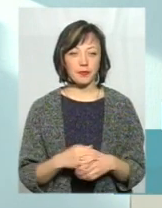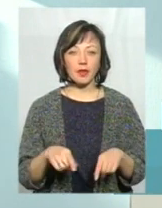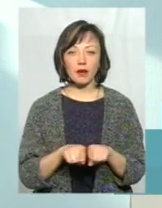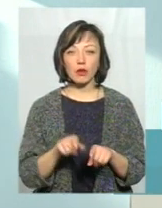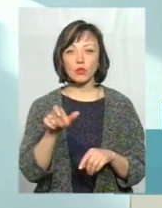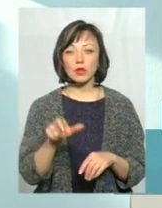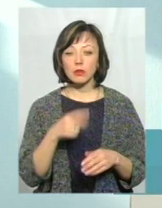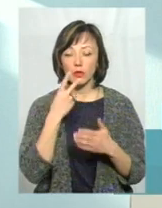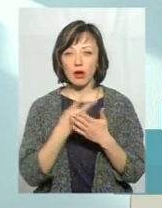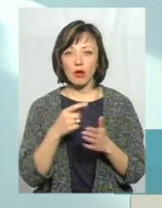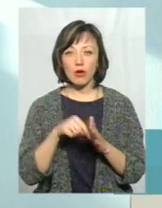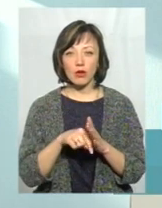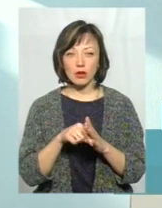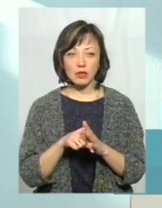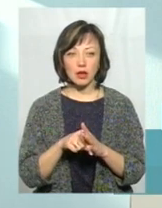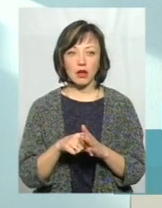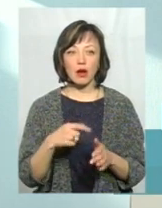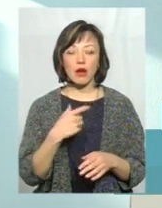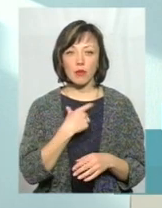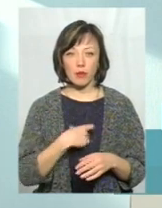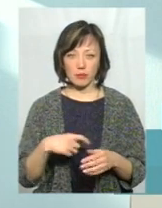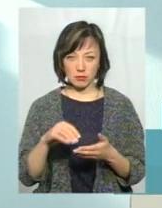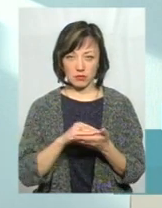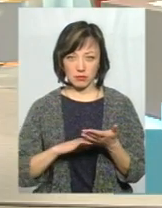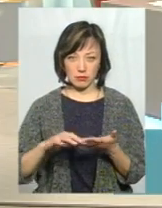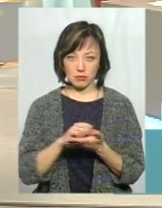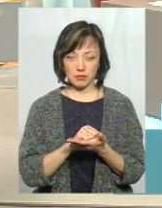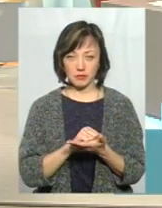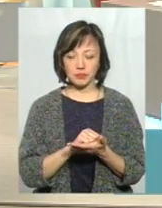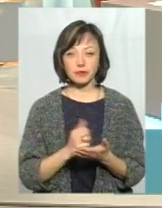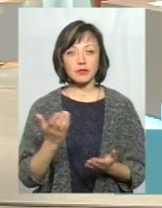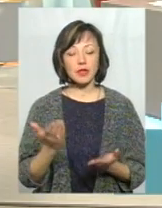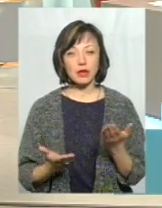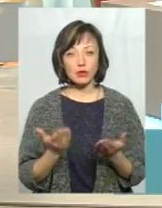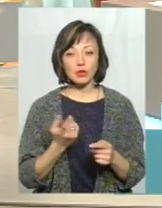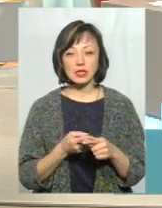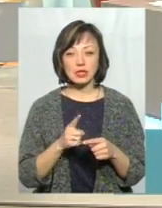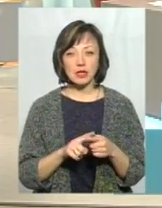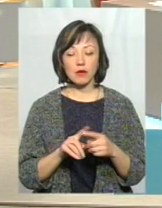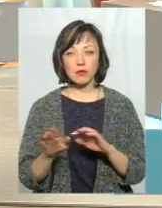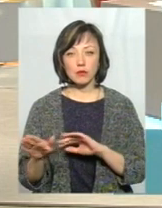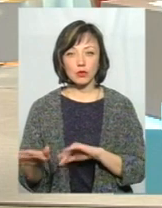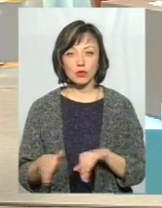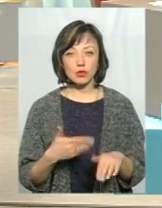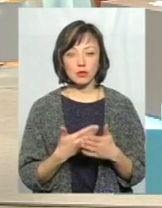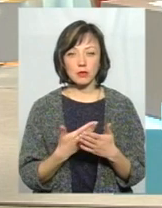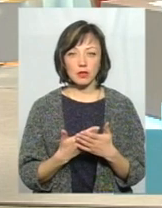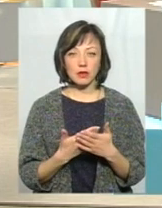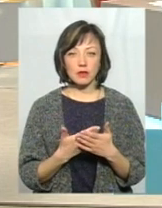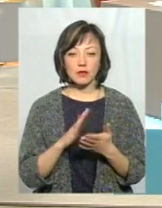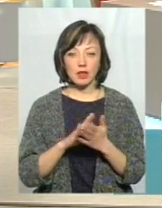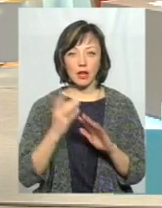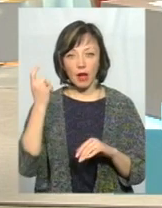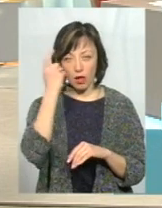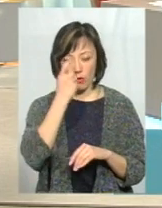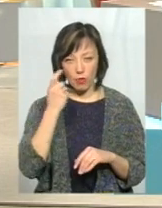людина проявляє ознаки аутоагресії по відношенню до себе. Якщо ж це пройшло, може, в стані